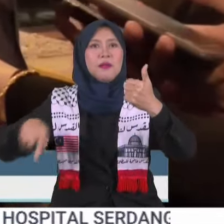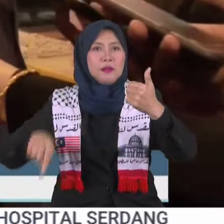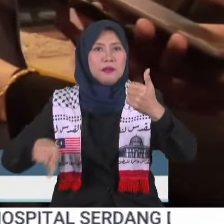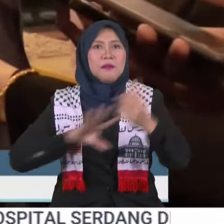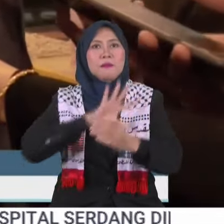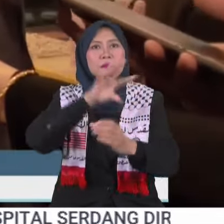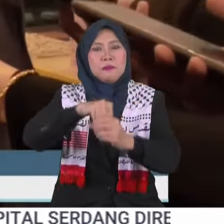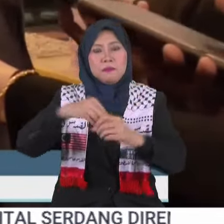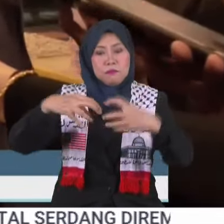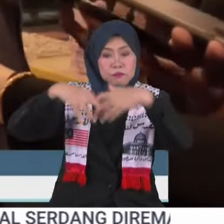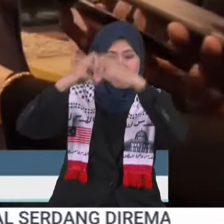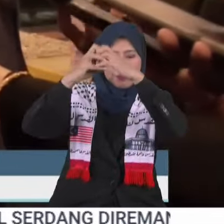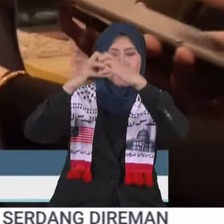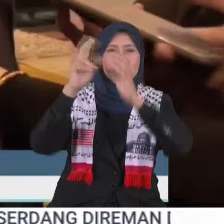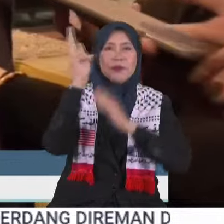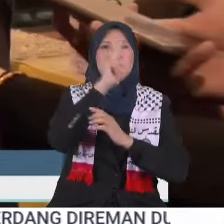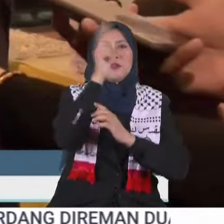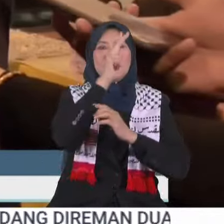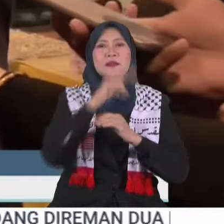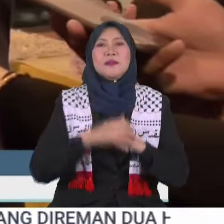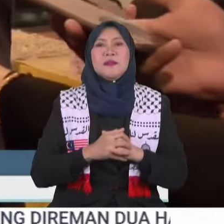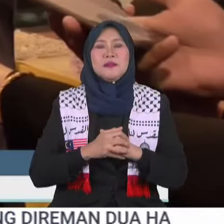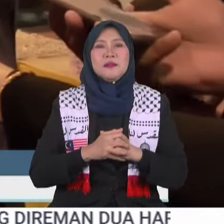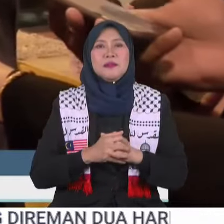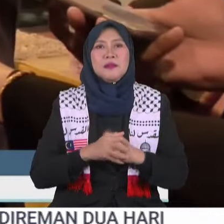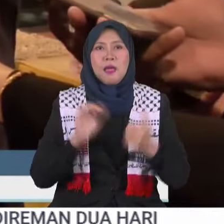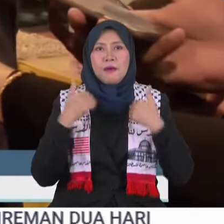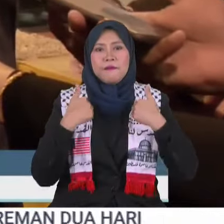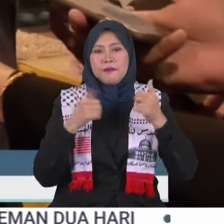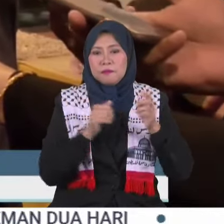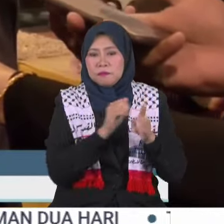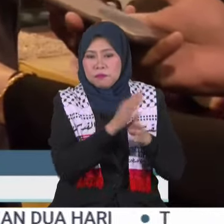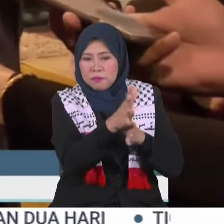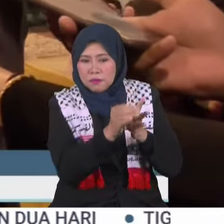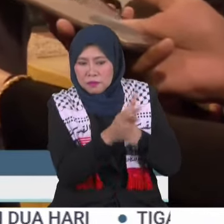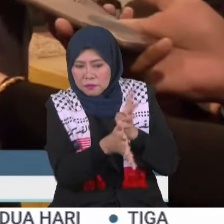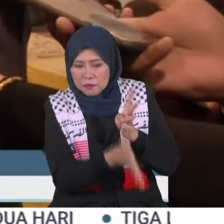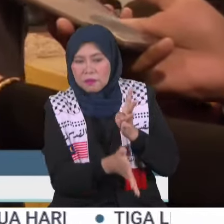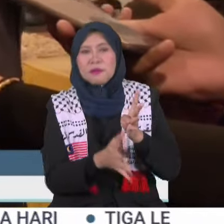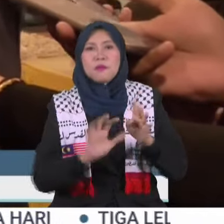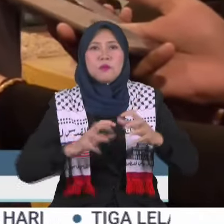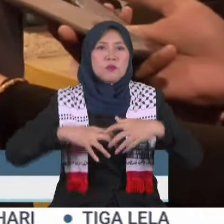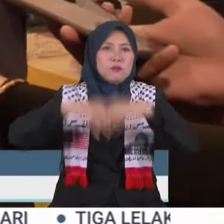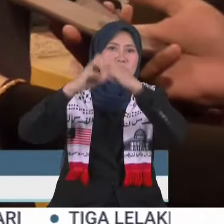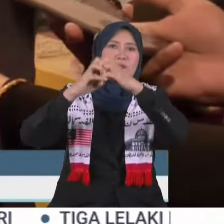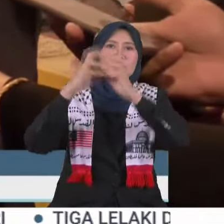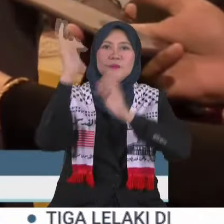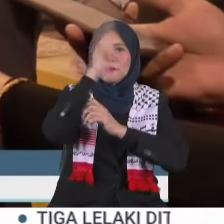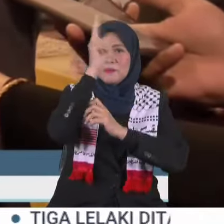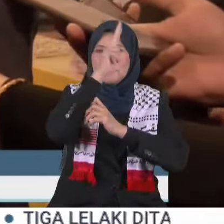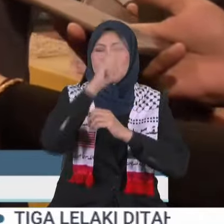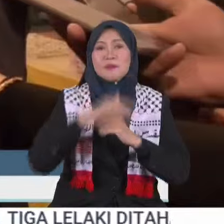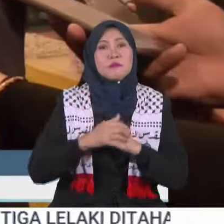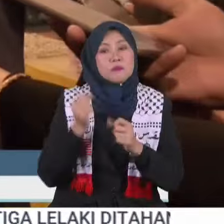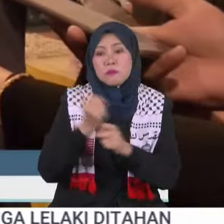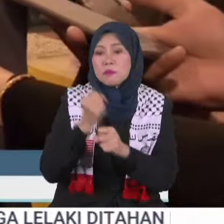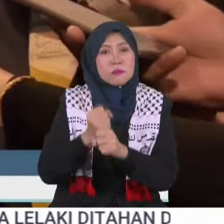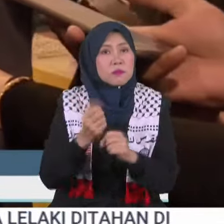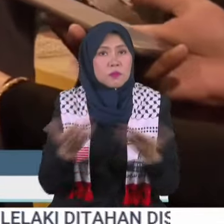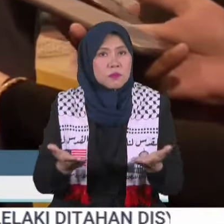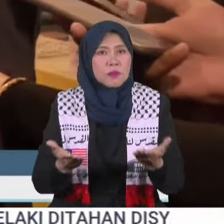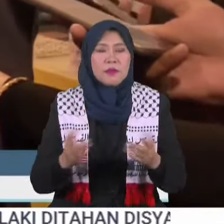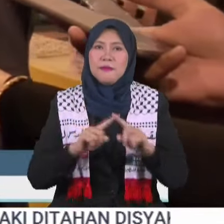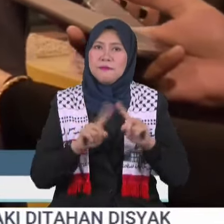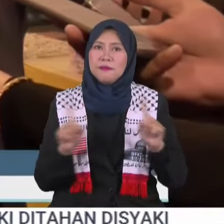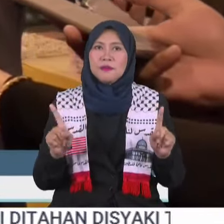untuk membentuk kerajaan. Salah satu tiga cabang yang membentuk kerajaan. Dan tugas dia ialah